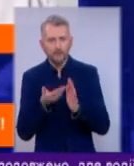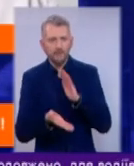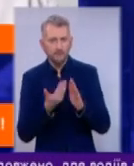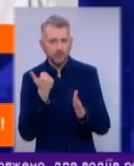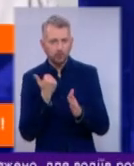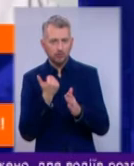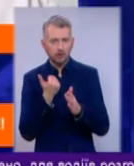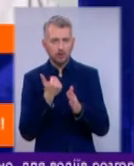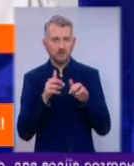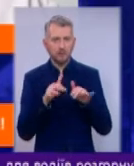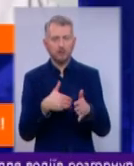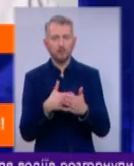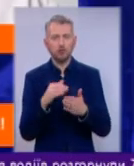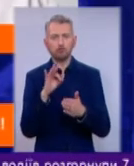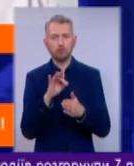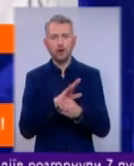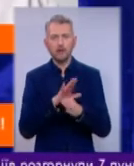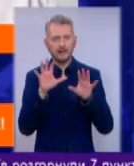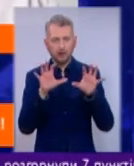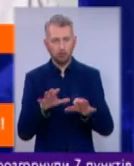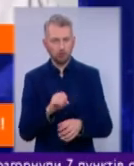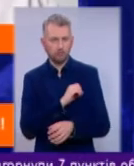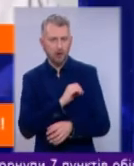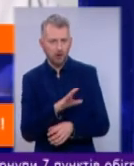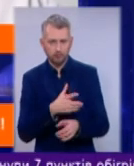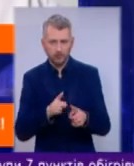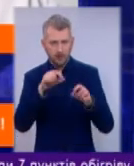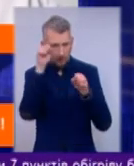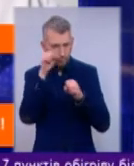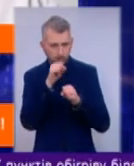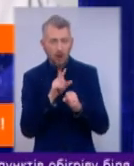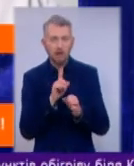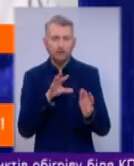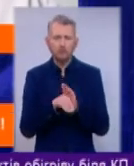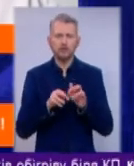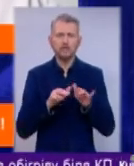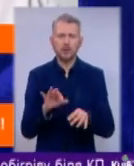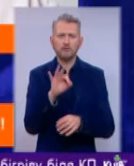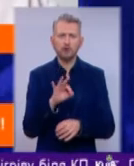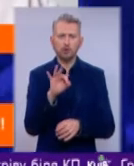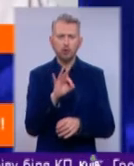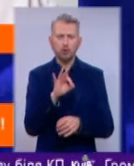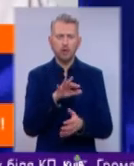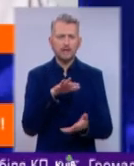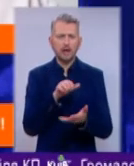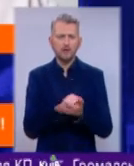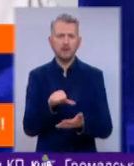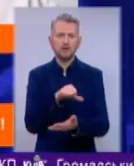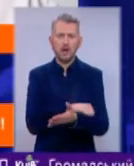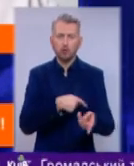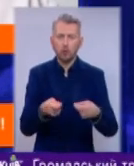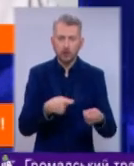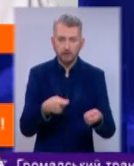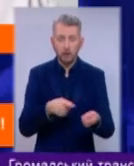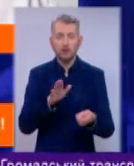незаконного збагачення, наприклад. Ну це ж абсурд абсолютніший. А натомість включені справи щодо заняття там наркоторгівлею.